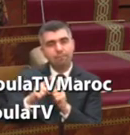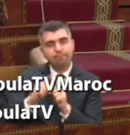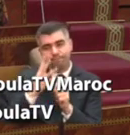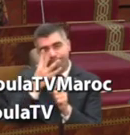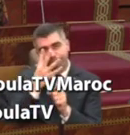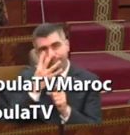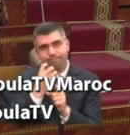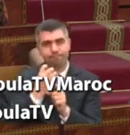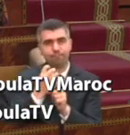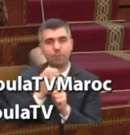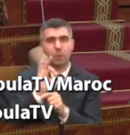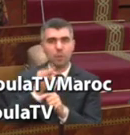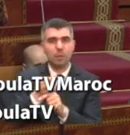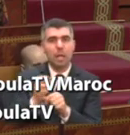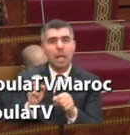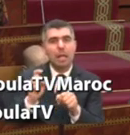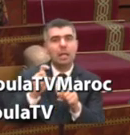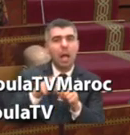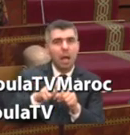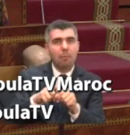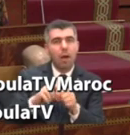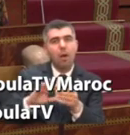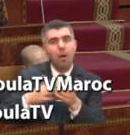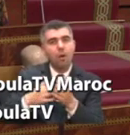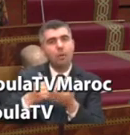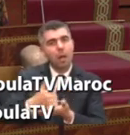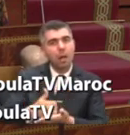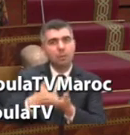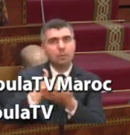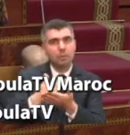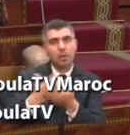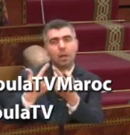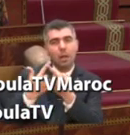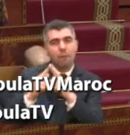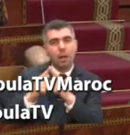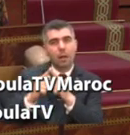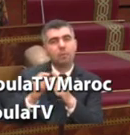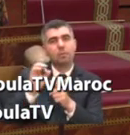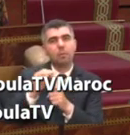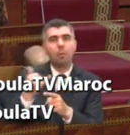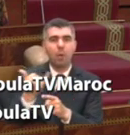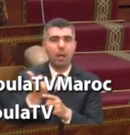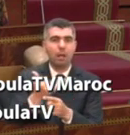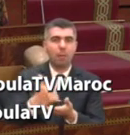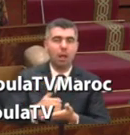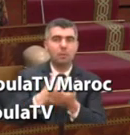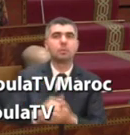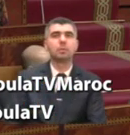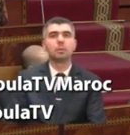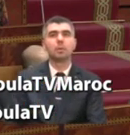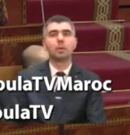هاد المخرجات ديال هاد النقابة الا كاين ما تزيدوا راهم يستحقوا كل خير. وكذلك